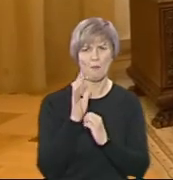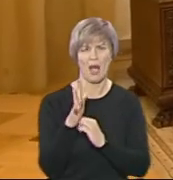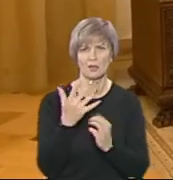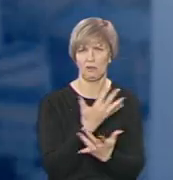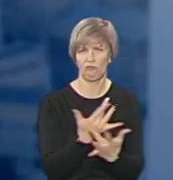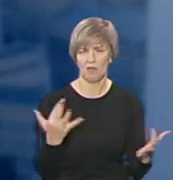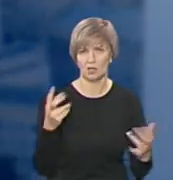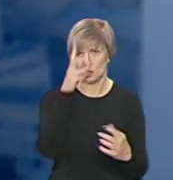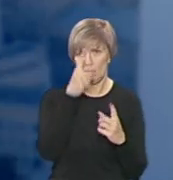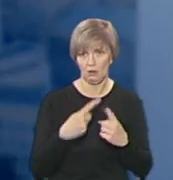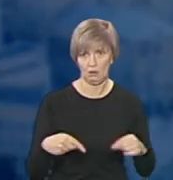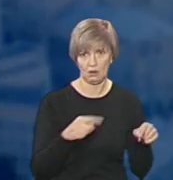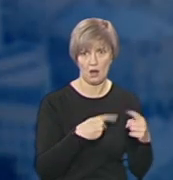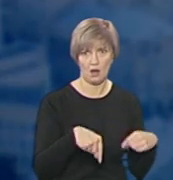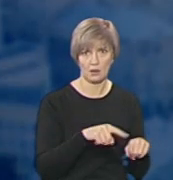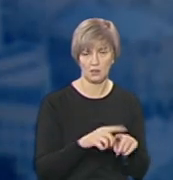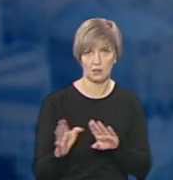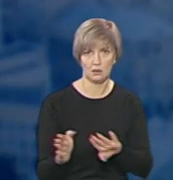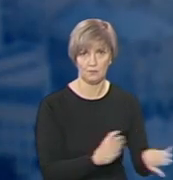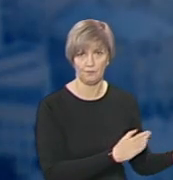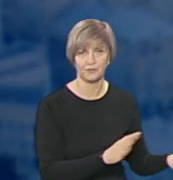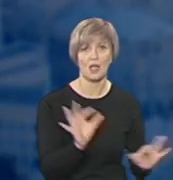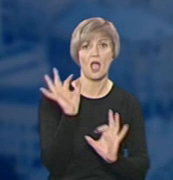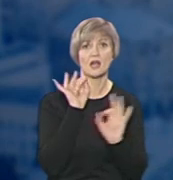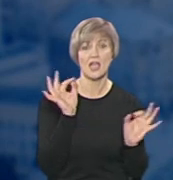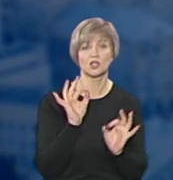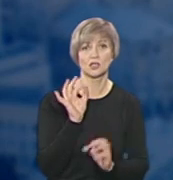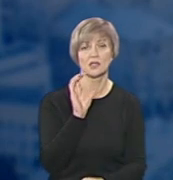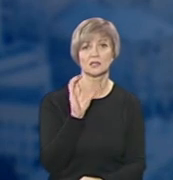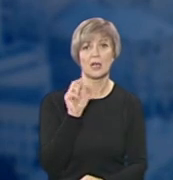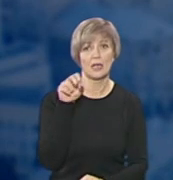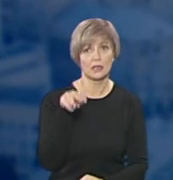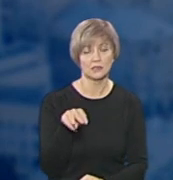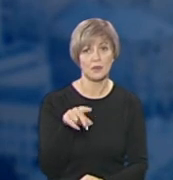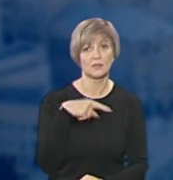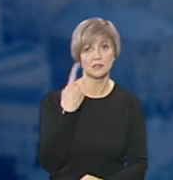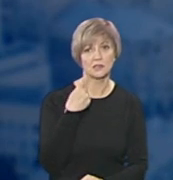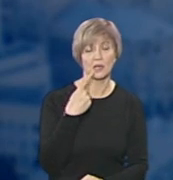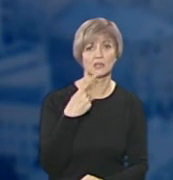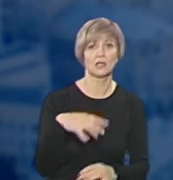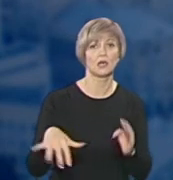країнах. Речниця спеціалізованої антикорупційної прокуратури Ольга Постолюк сказала